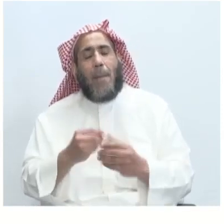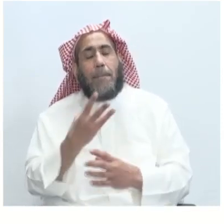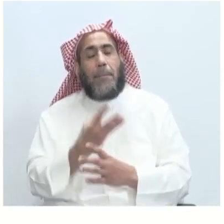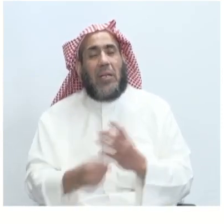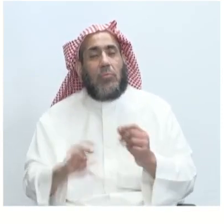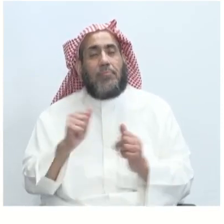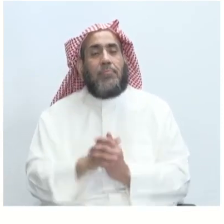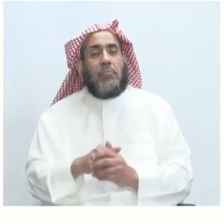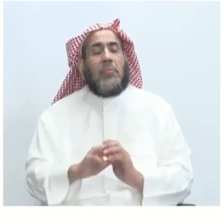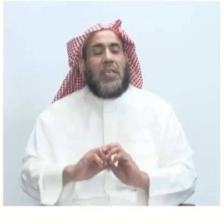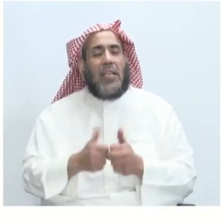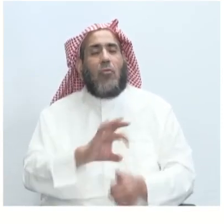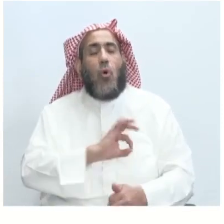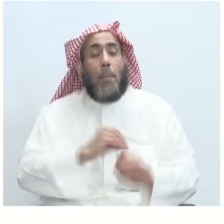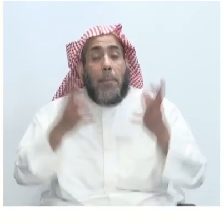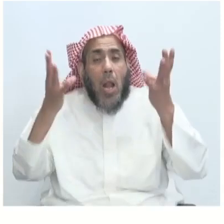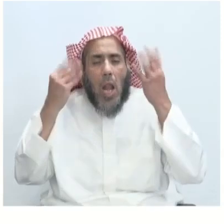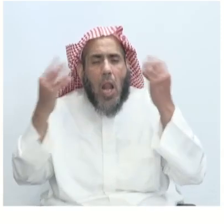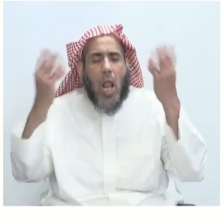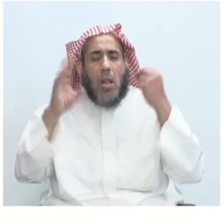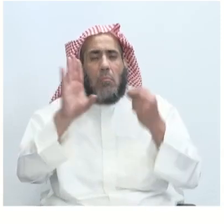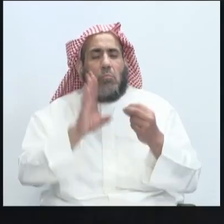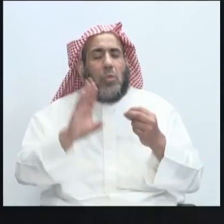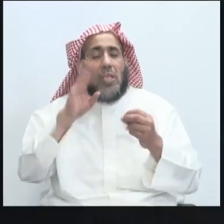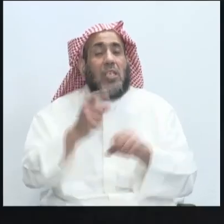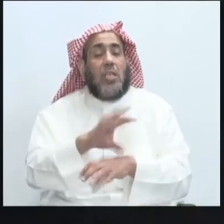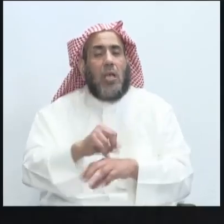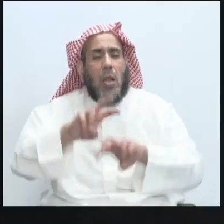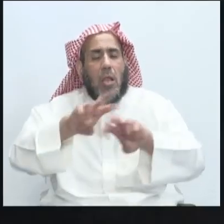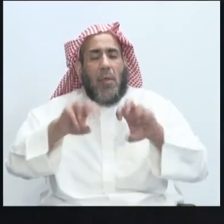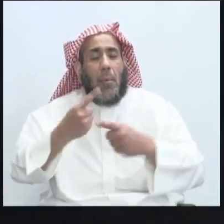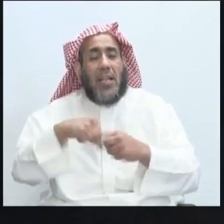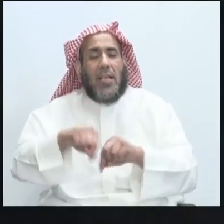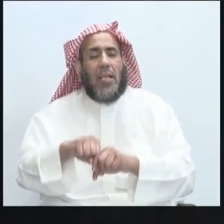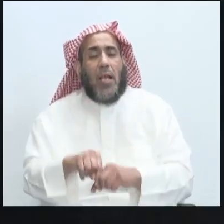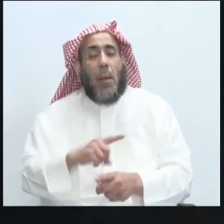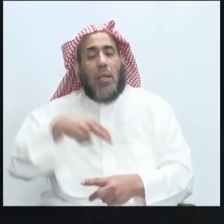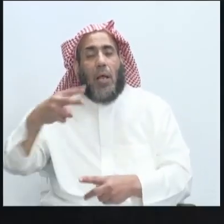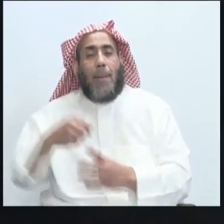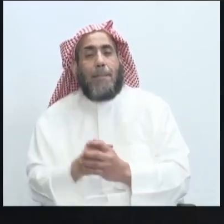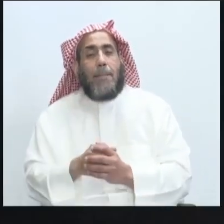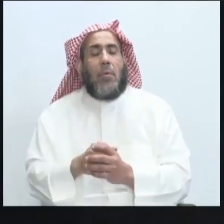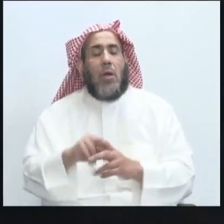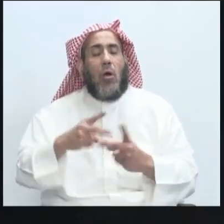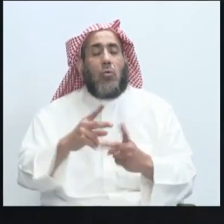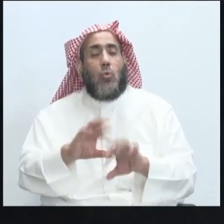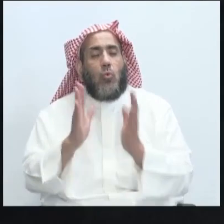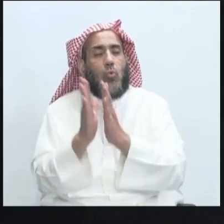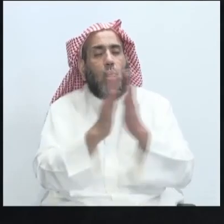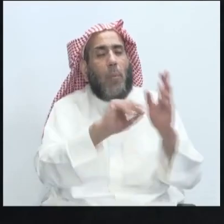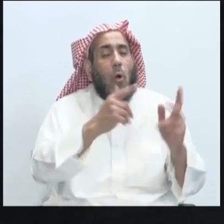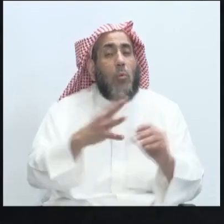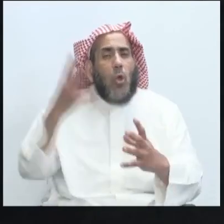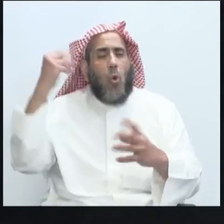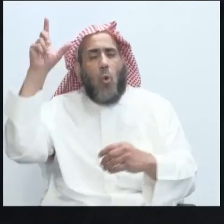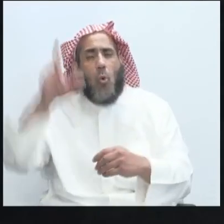وبنات الطلاب كدافع حب العلم يجعل الانسان دائما يبحث عن ما لديه او ما لدى الاخرين او ما لدى الكتب او ما لدى